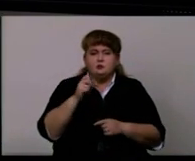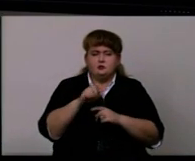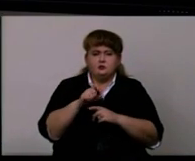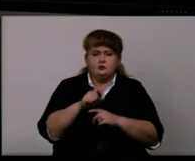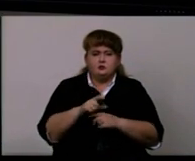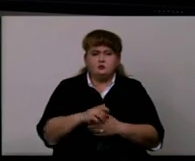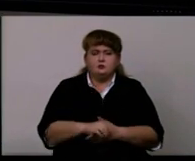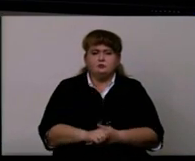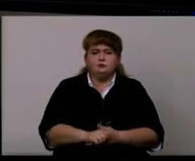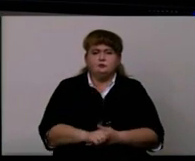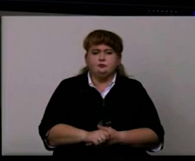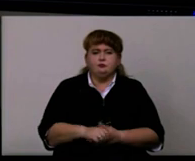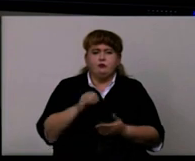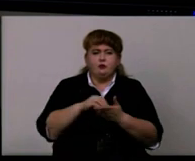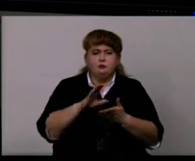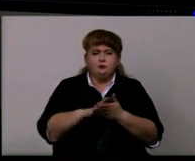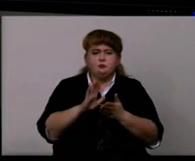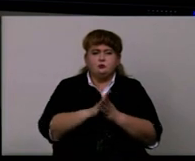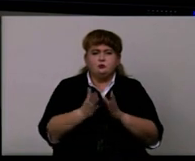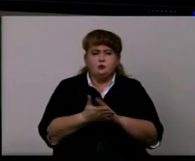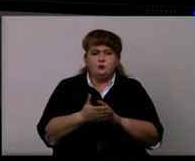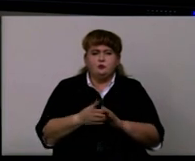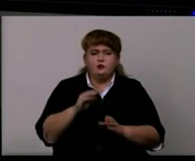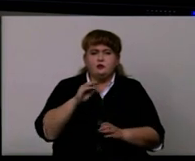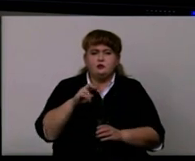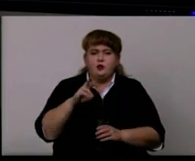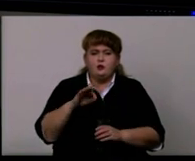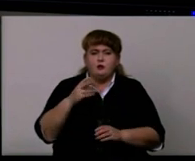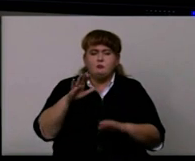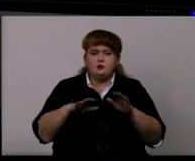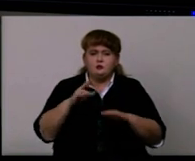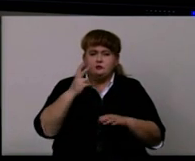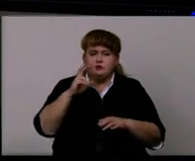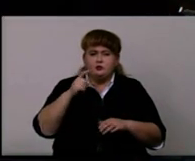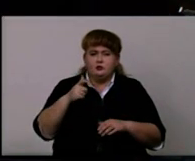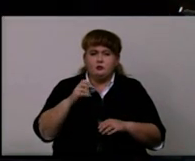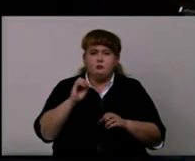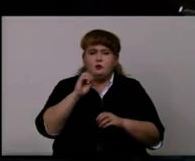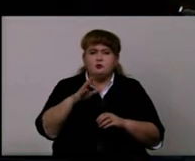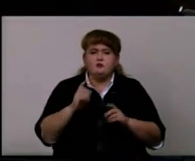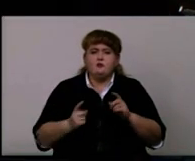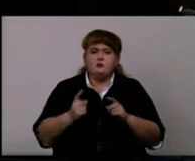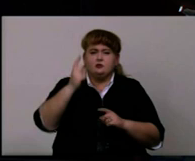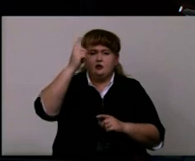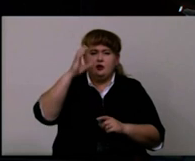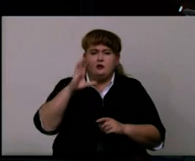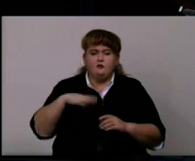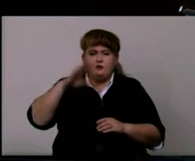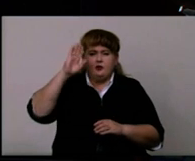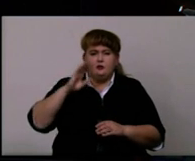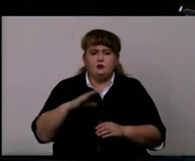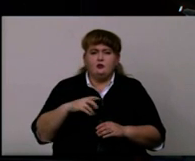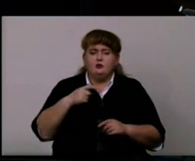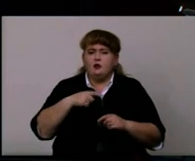задаче. Запишем условия. Тело массой 2 кг брошено вертикально вверх. Через